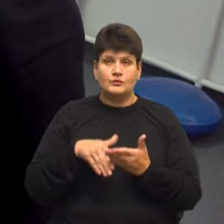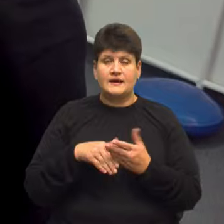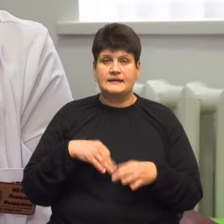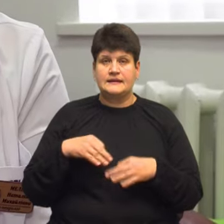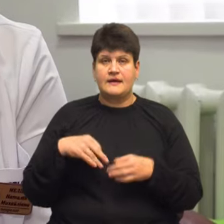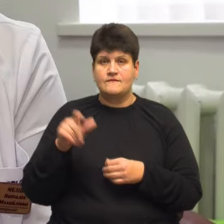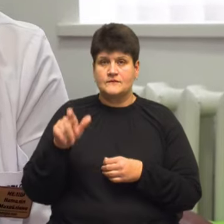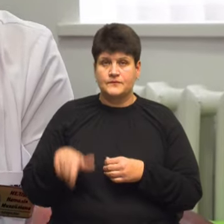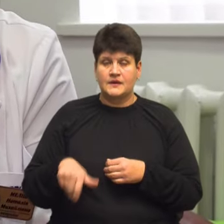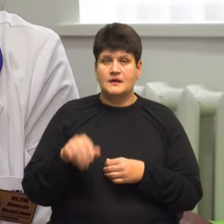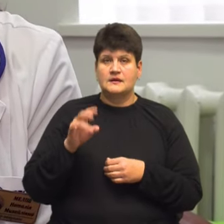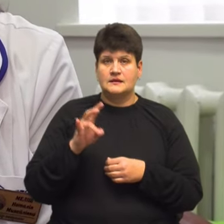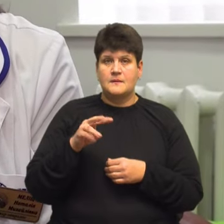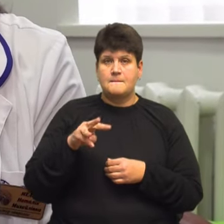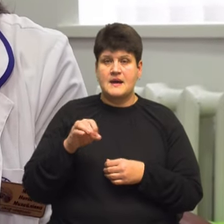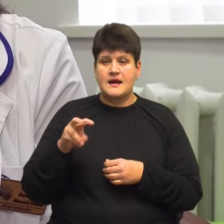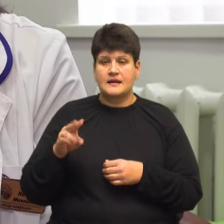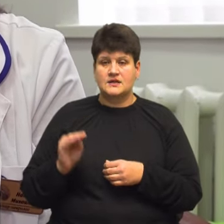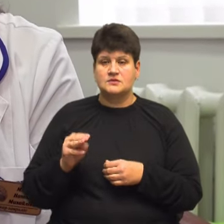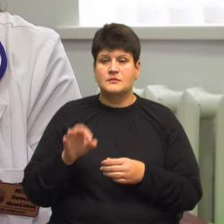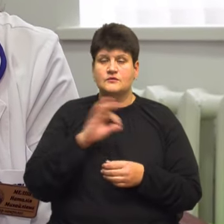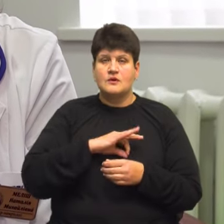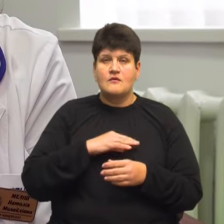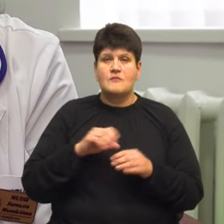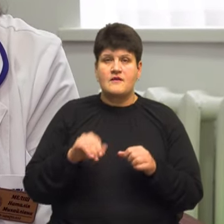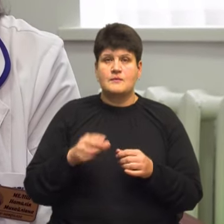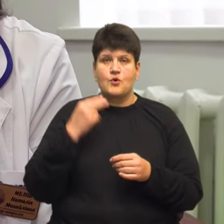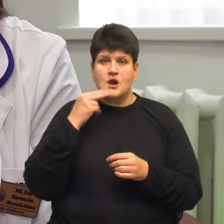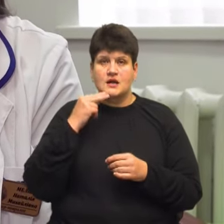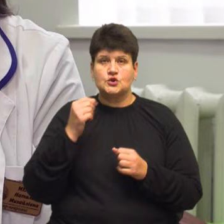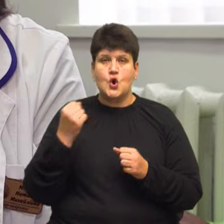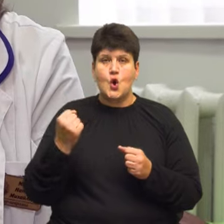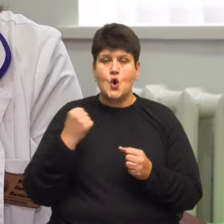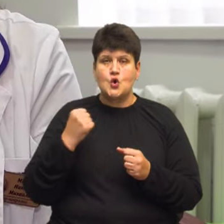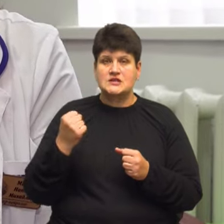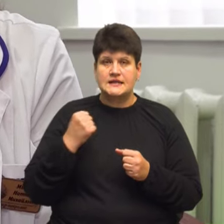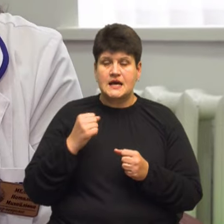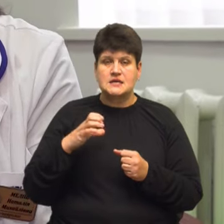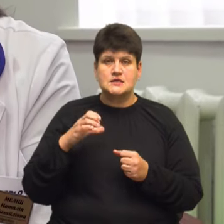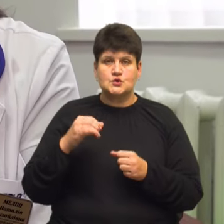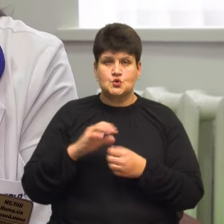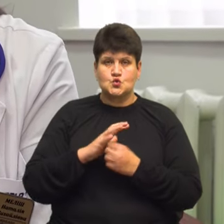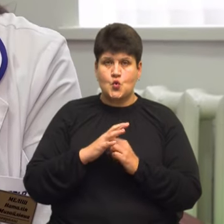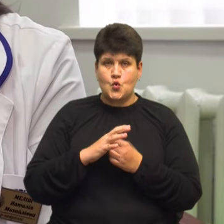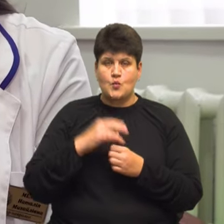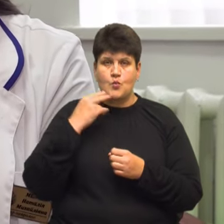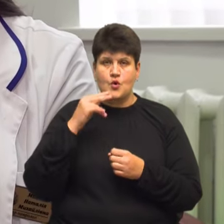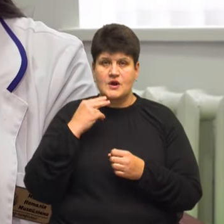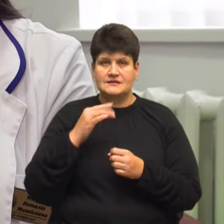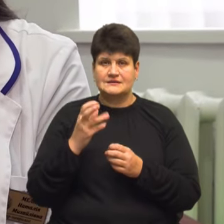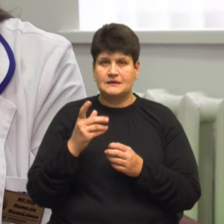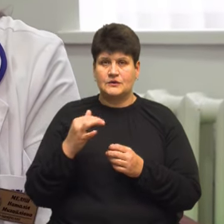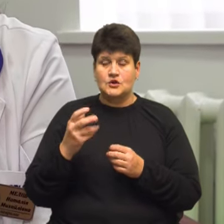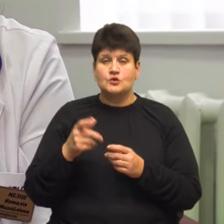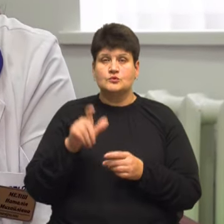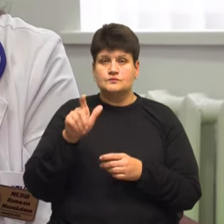Меліш. Ми застосовуємо вправи на покращення розгинання в променево-зап'ясному суглобі, на покращення дрібної моторики, аби